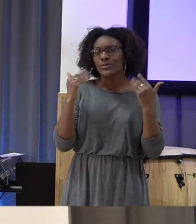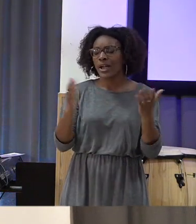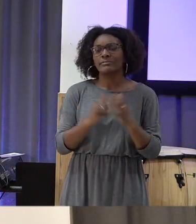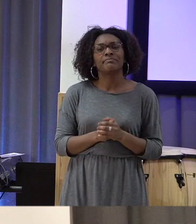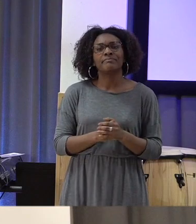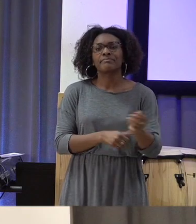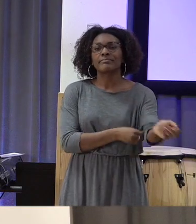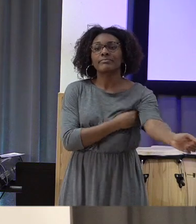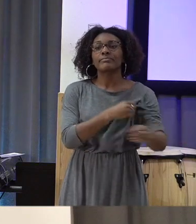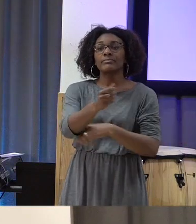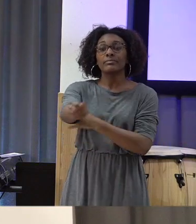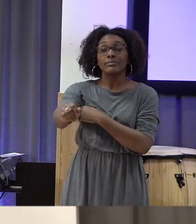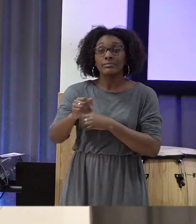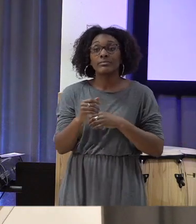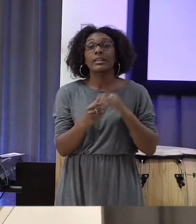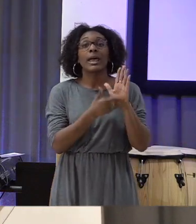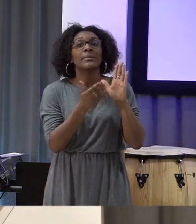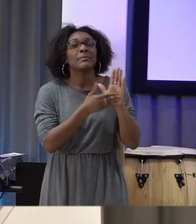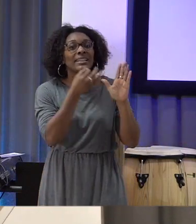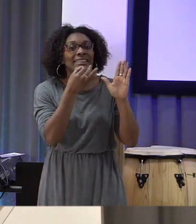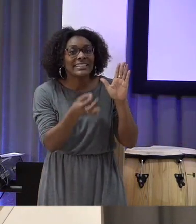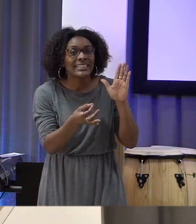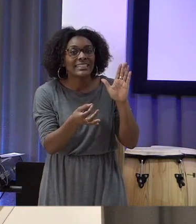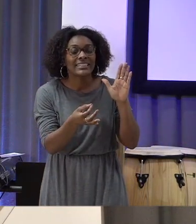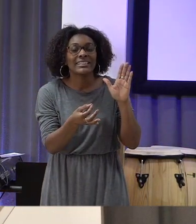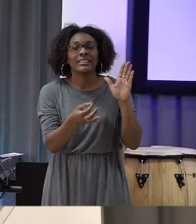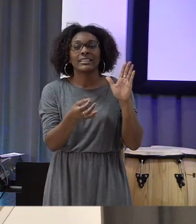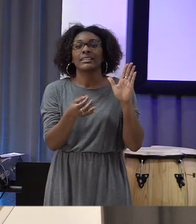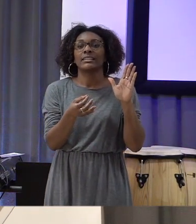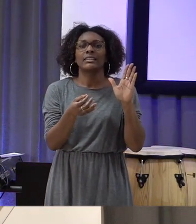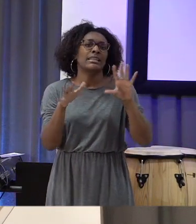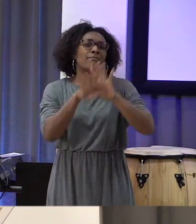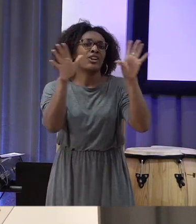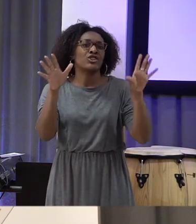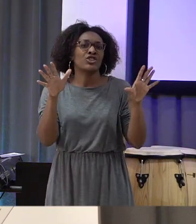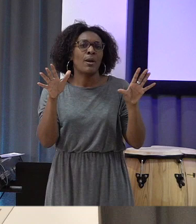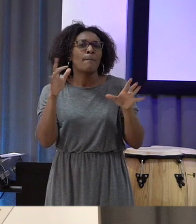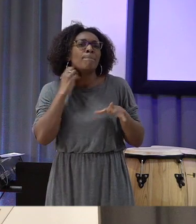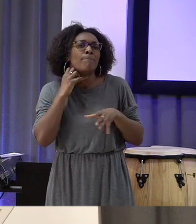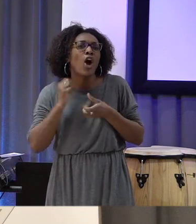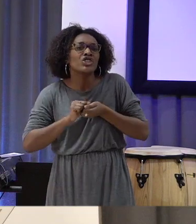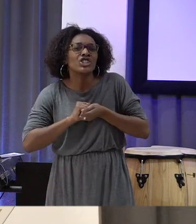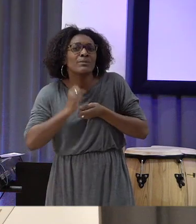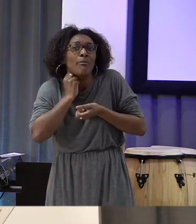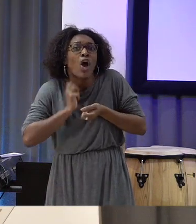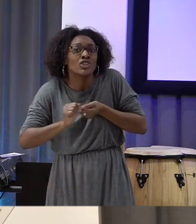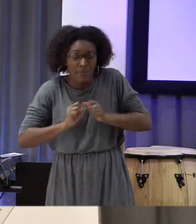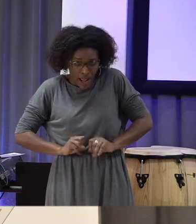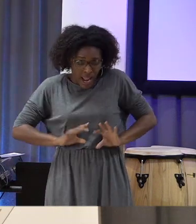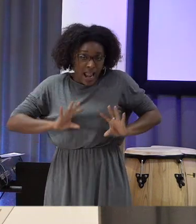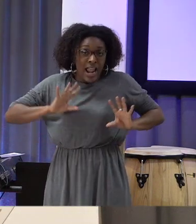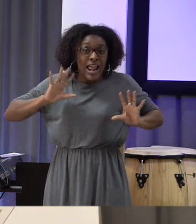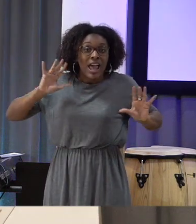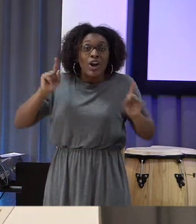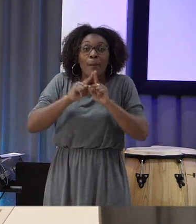Déjà blanchit l'aurore. Frères et sœurs, réveillons-nous